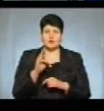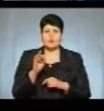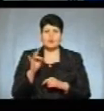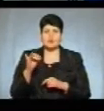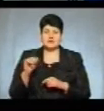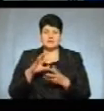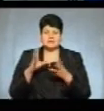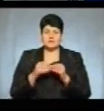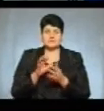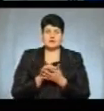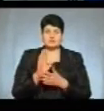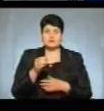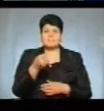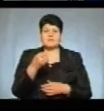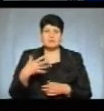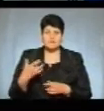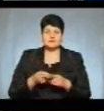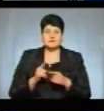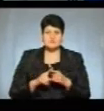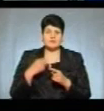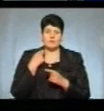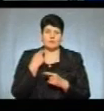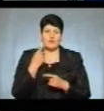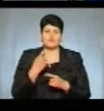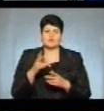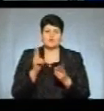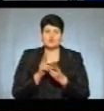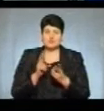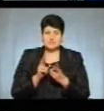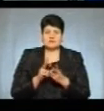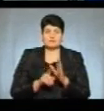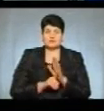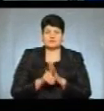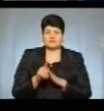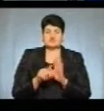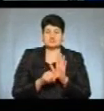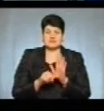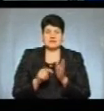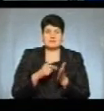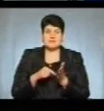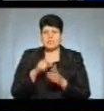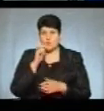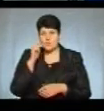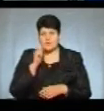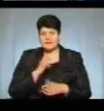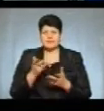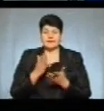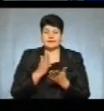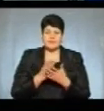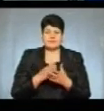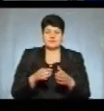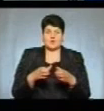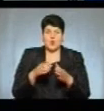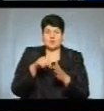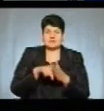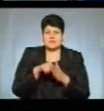загалом занять буде 15. Такі англомовні зустрічі з іноземними волонтерами стартували у 6 містах України, де є осередки